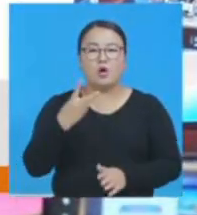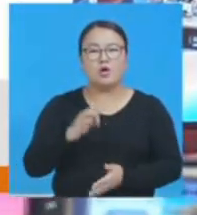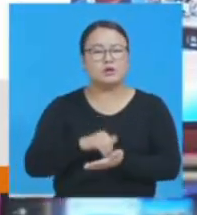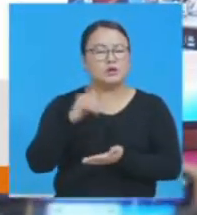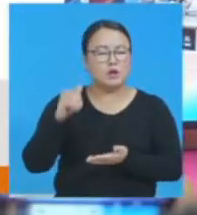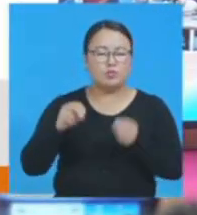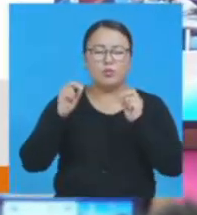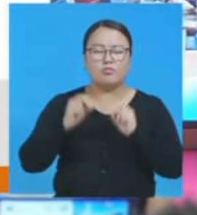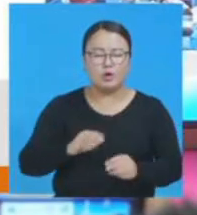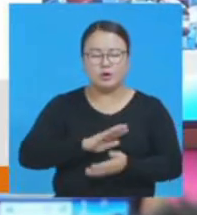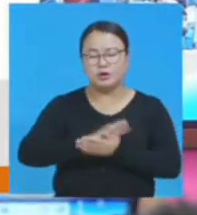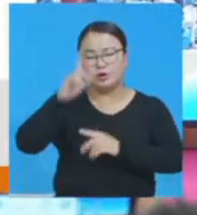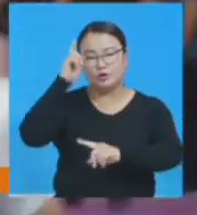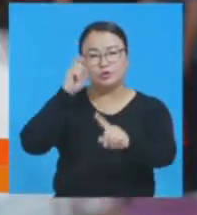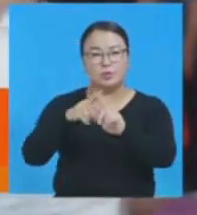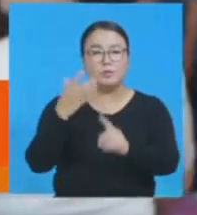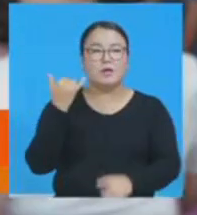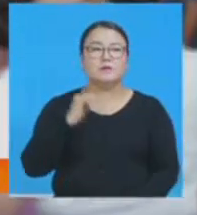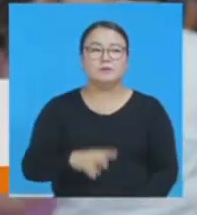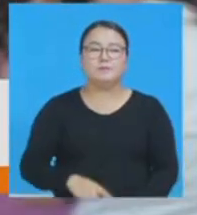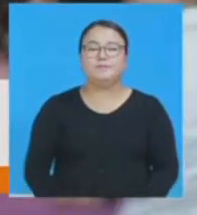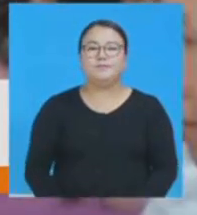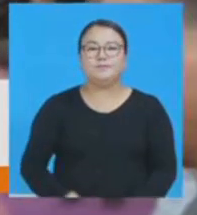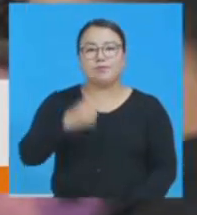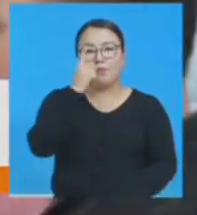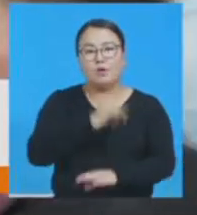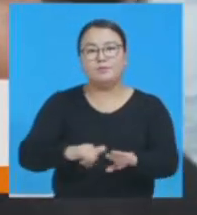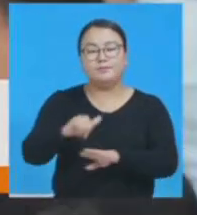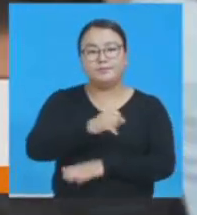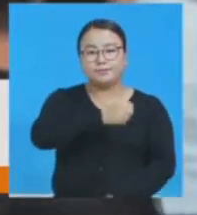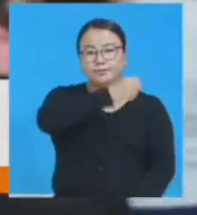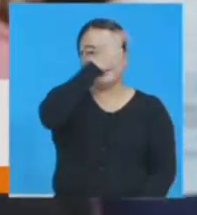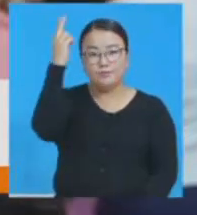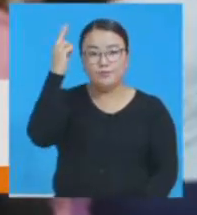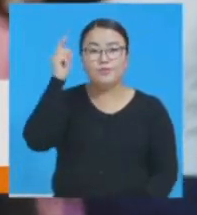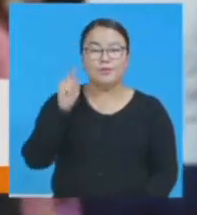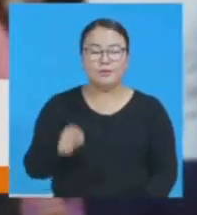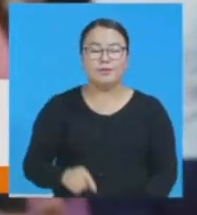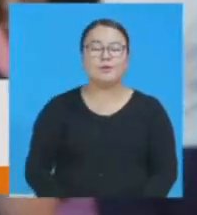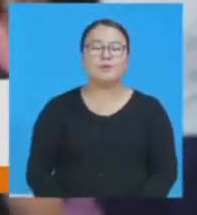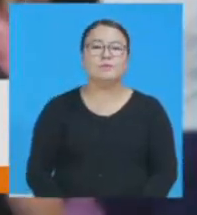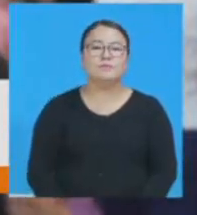ам.долларт хүргэх шин зорилтыг тавьжээ. Монгол улсын ерөнхийлөгч хүрэлцэх